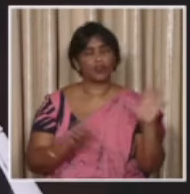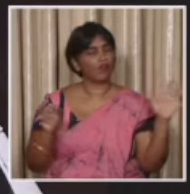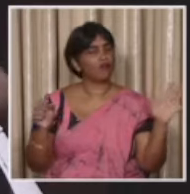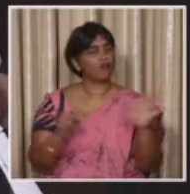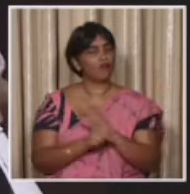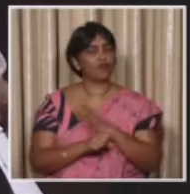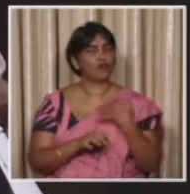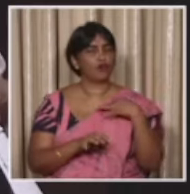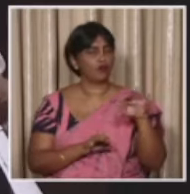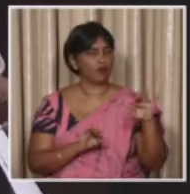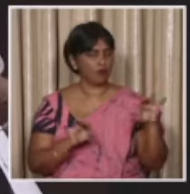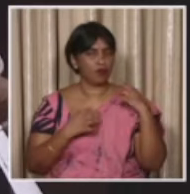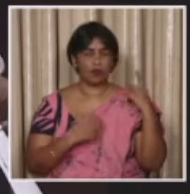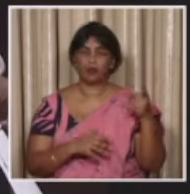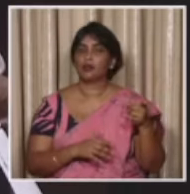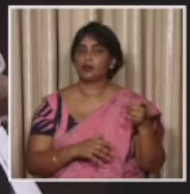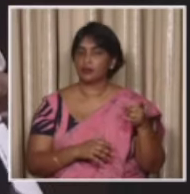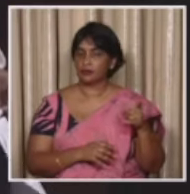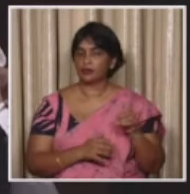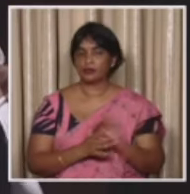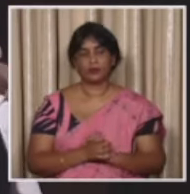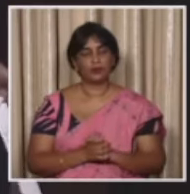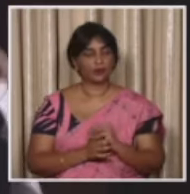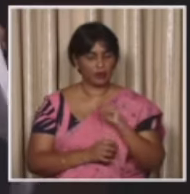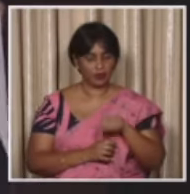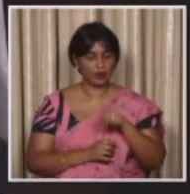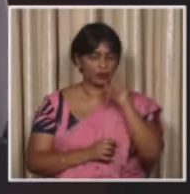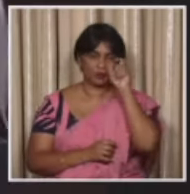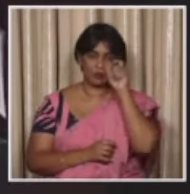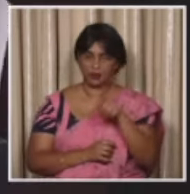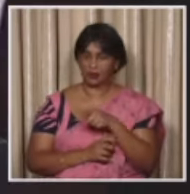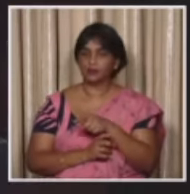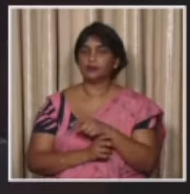සම්පූර්ණයෙන්ම දුර්වල කරලා තිබෙනවා. දැන් බලන්න